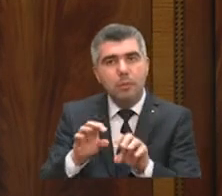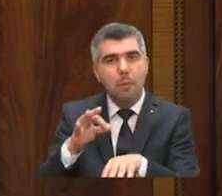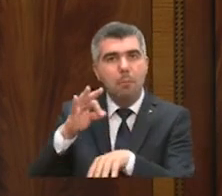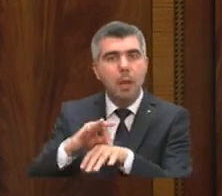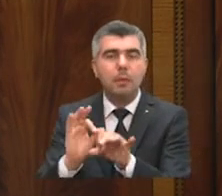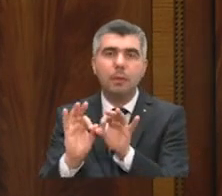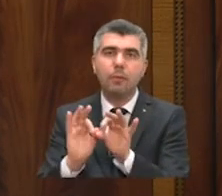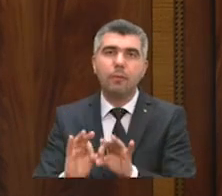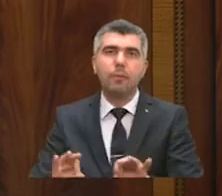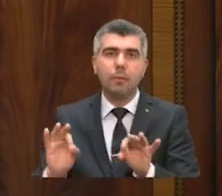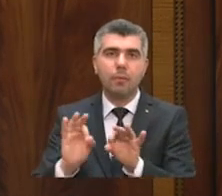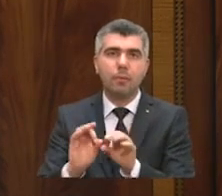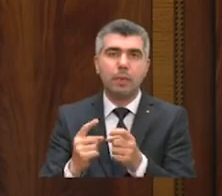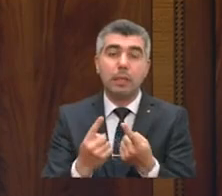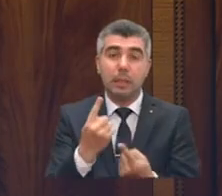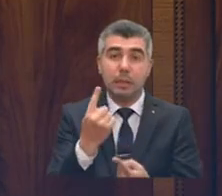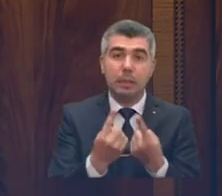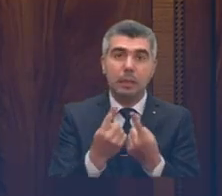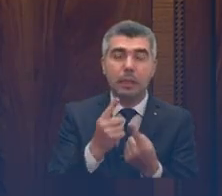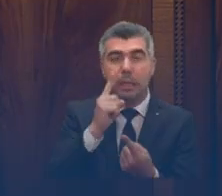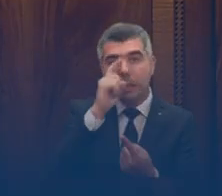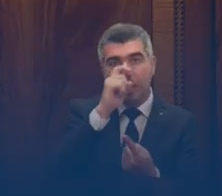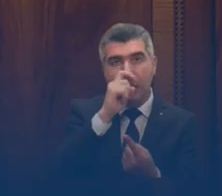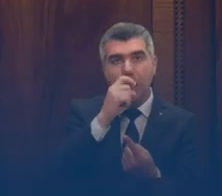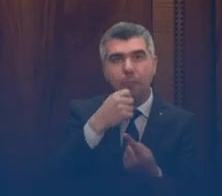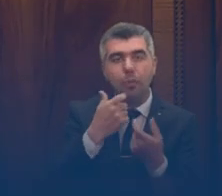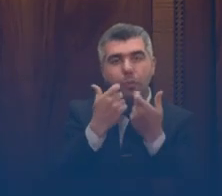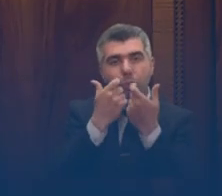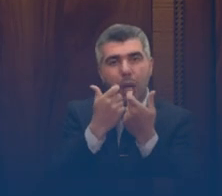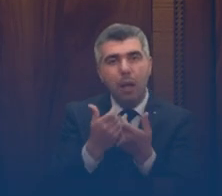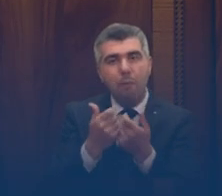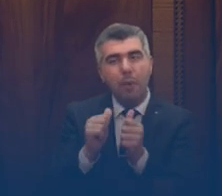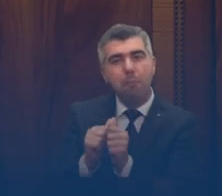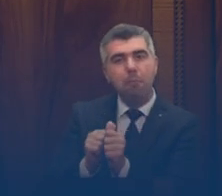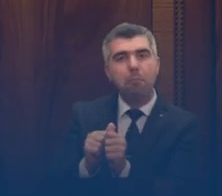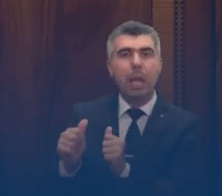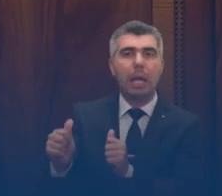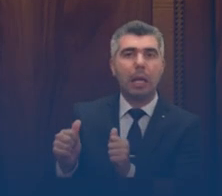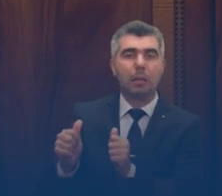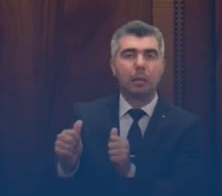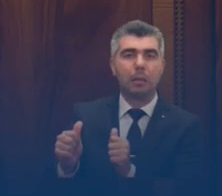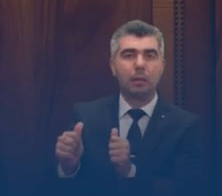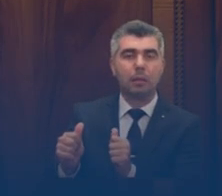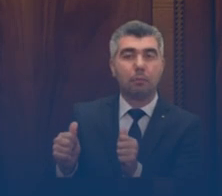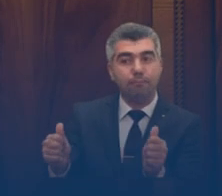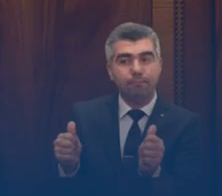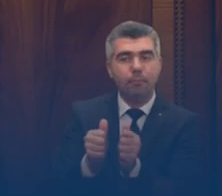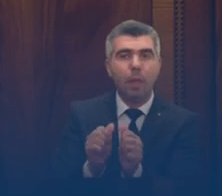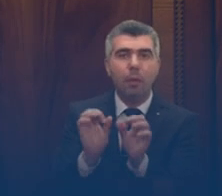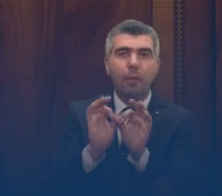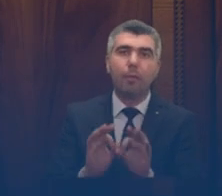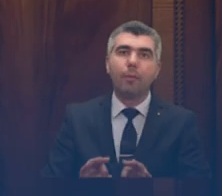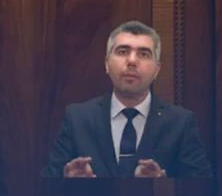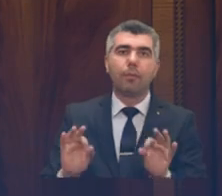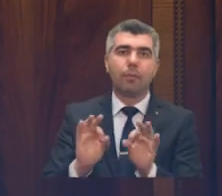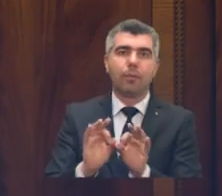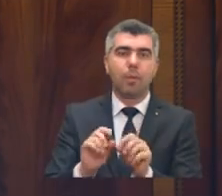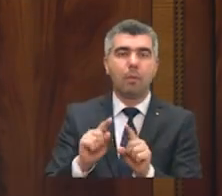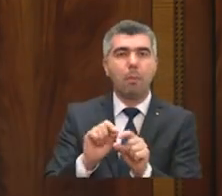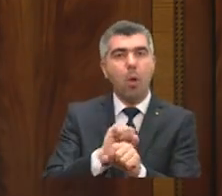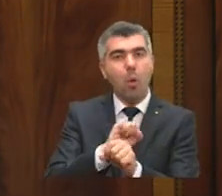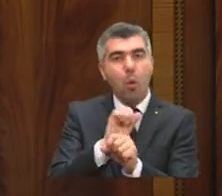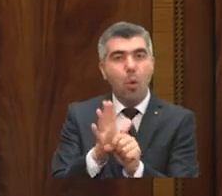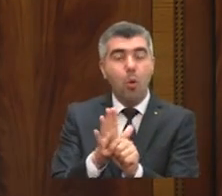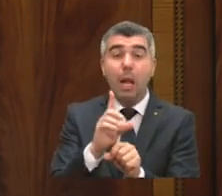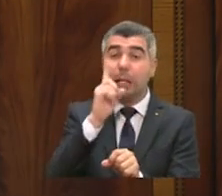اذا هاد العلامات كتخلينا على الاقل من ان المرض ملي كيكون باين كنجتنبوه. اذا ما كاينش داك الخطوره بحال الانتقال ديال الكورونا. اذا